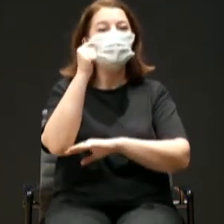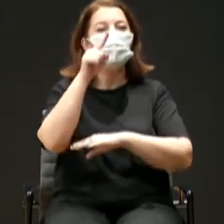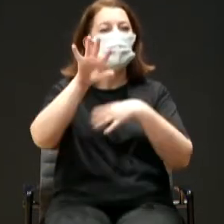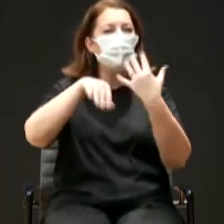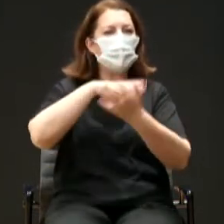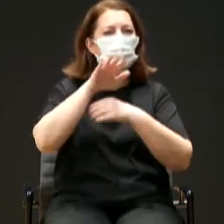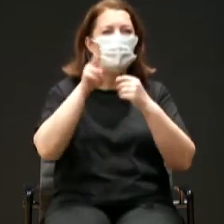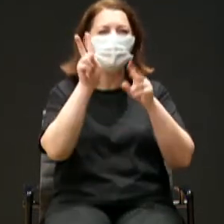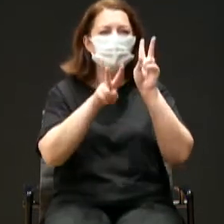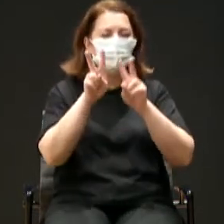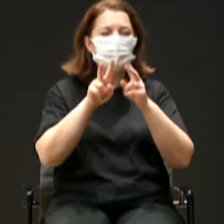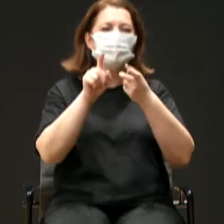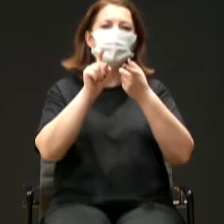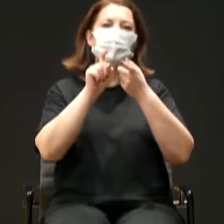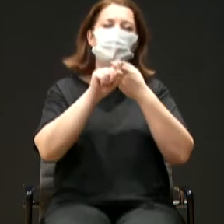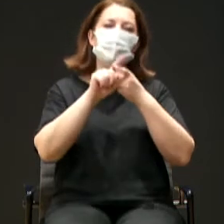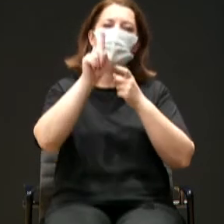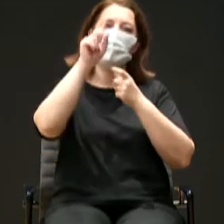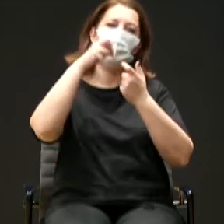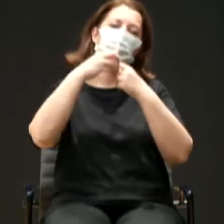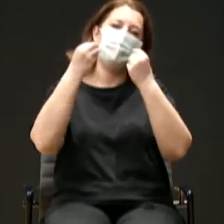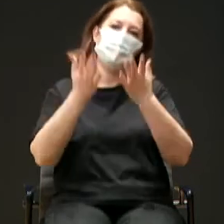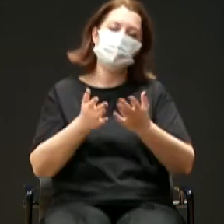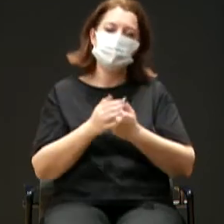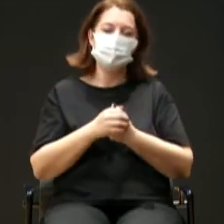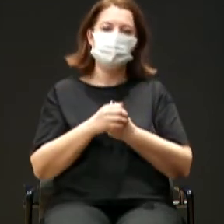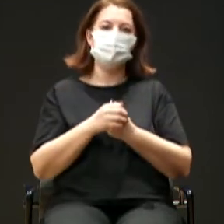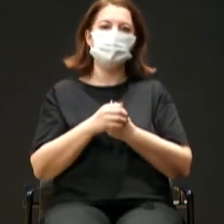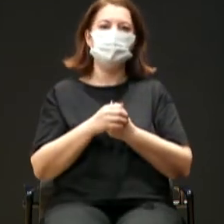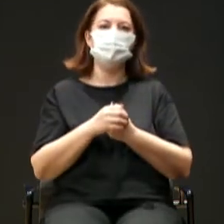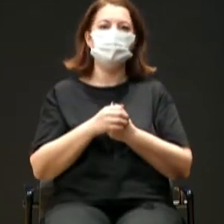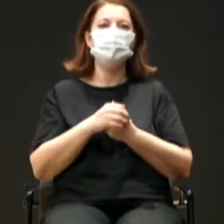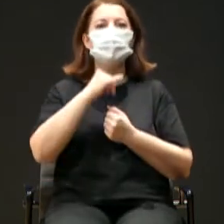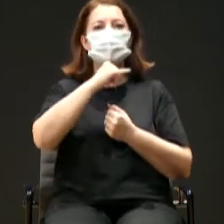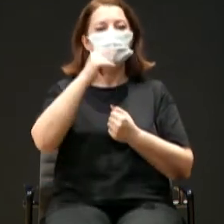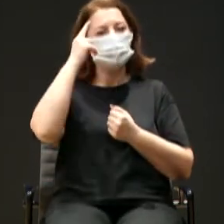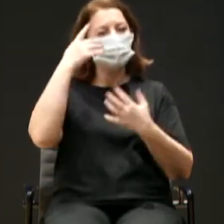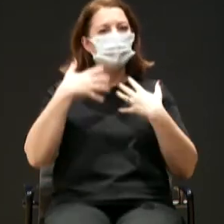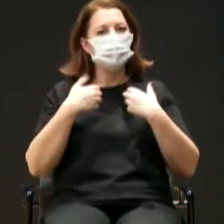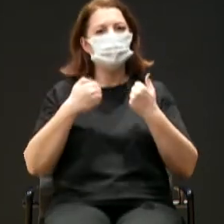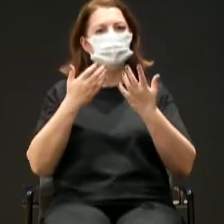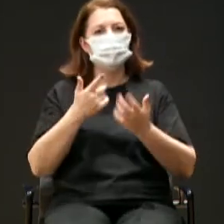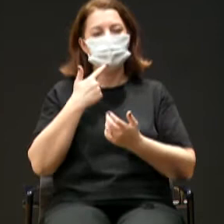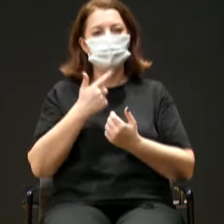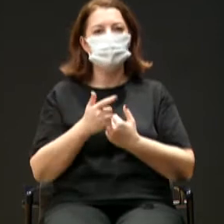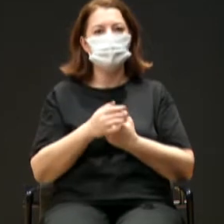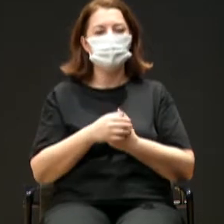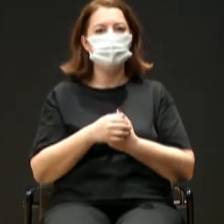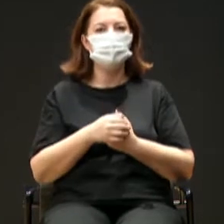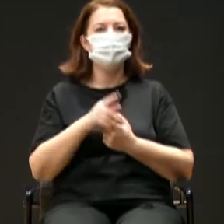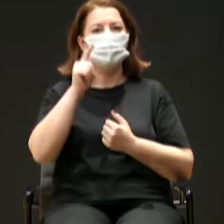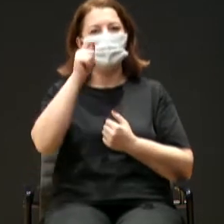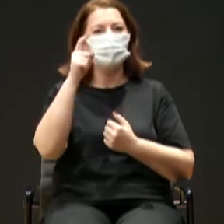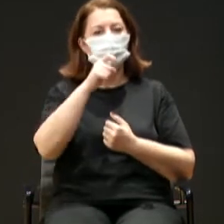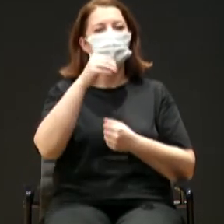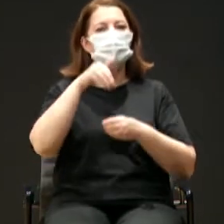yaşamını yitirenlere Allah rahmet eylesin. Yakınlarına başsağlığı diliyorum Sayın Başkanım. Temmuz ayı